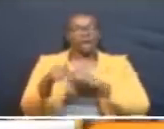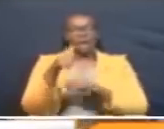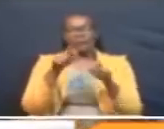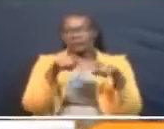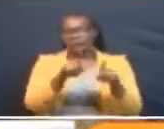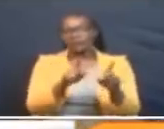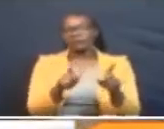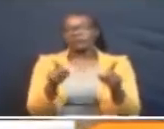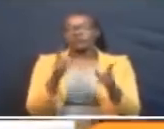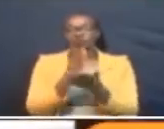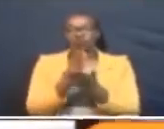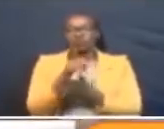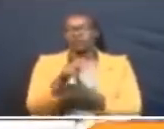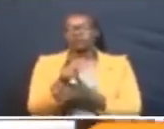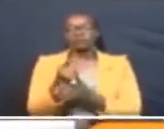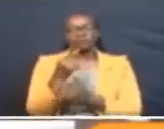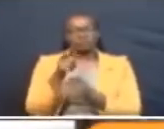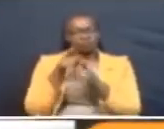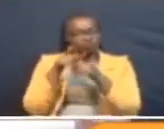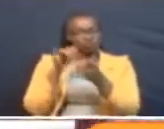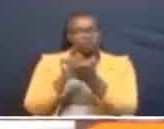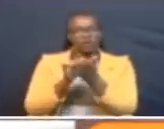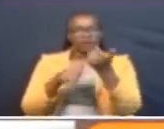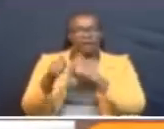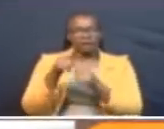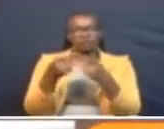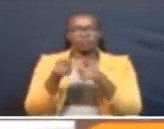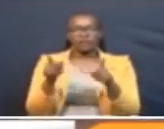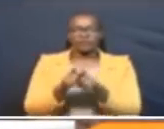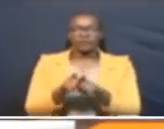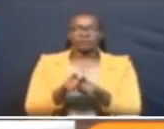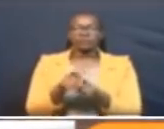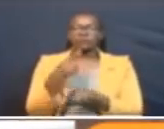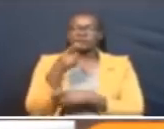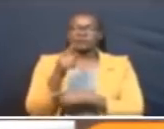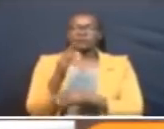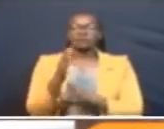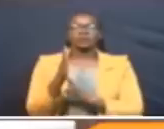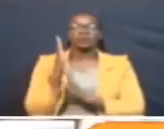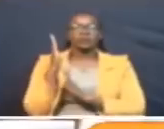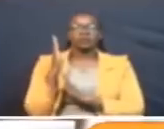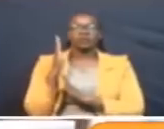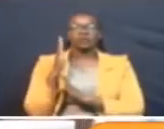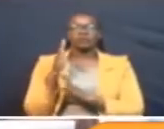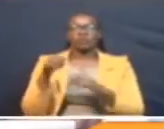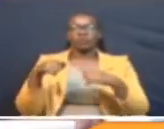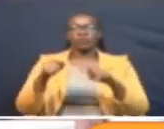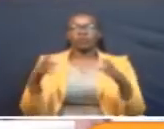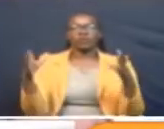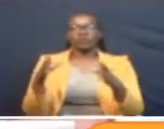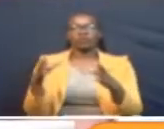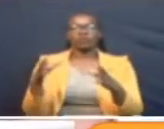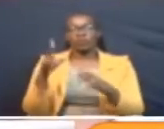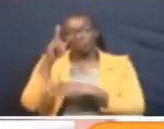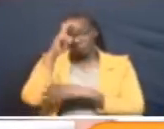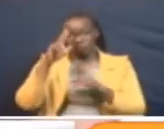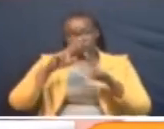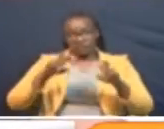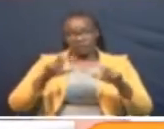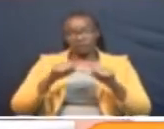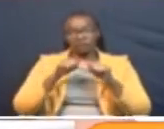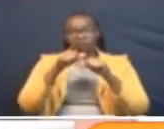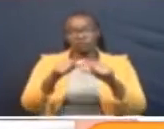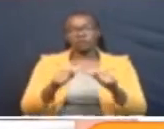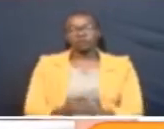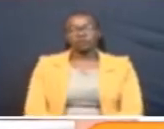kitendo hicho. Aidha, ameahidi usalama kwa wahudumu wa bodaboda eneo hilo huku polisi wakifanya uchunguzi wao.